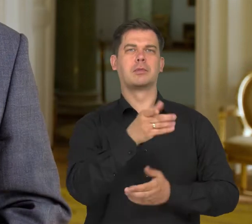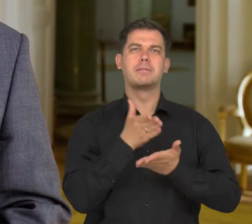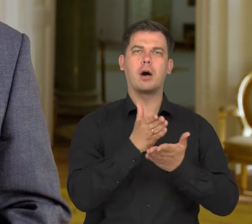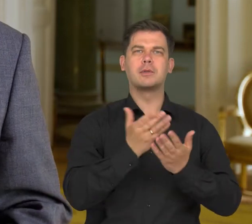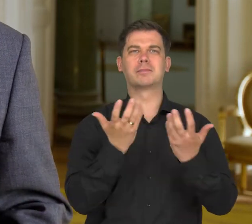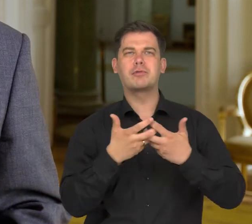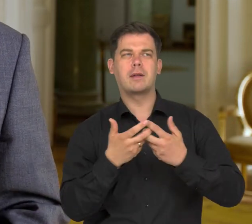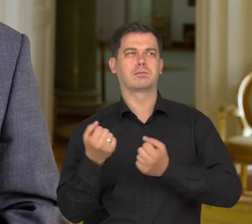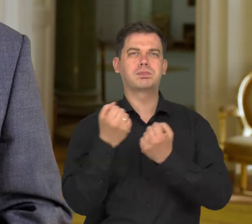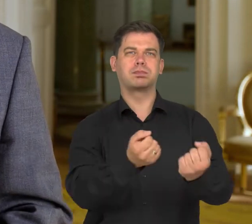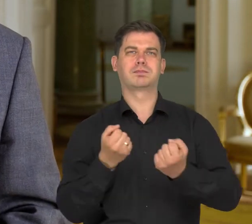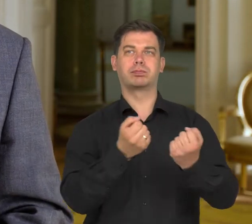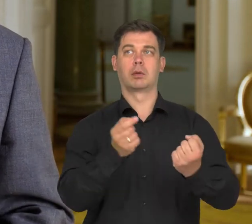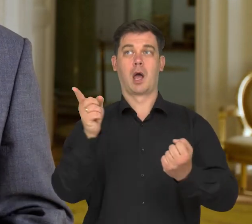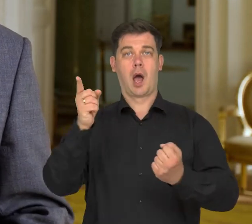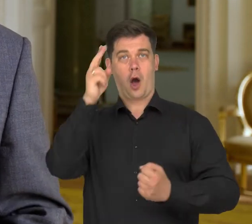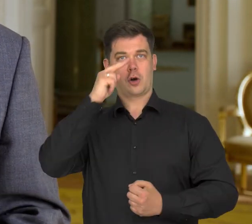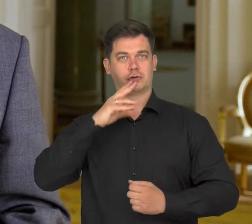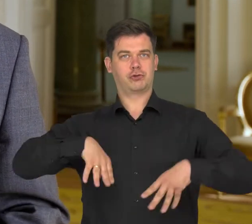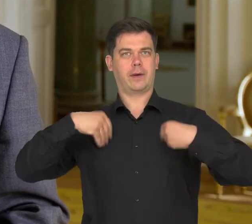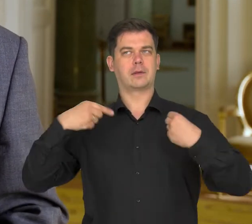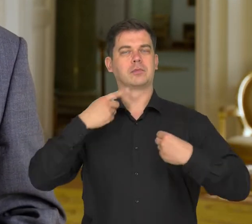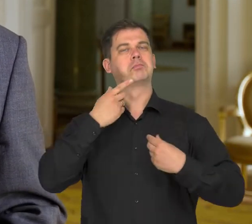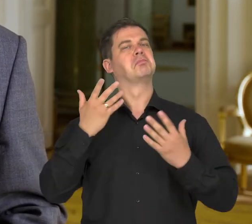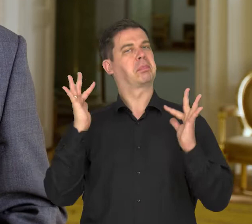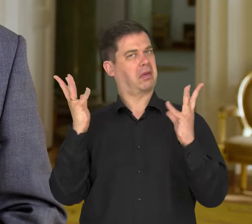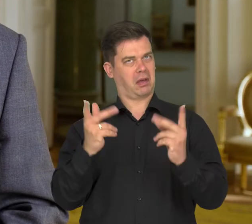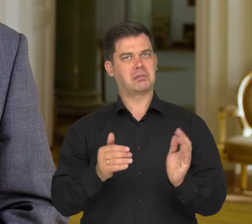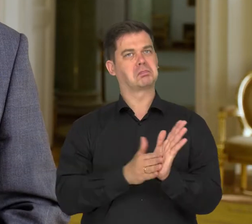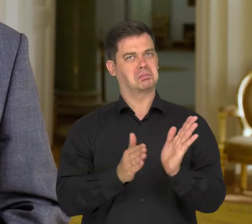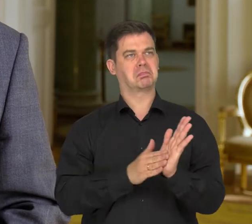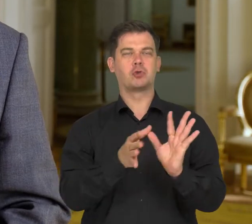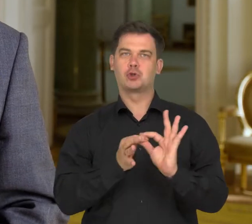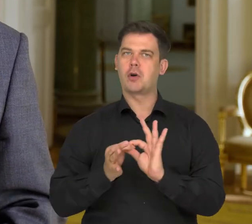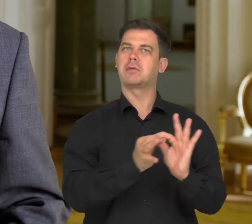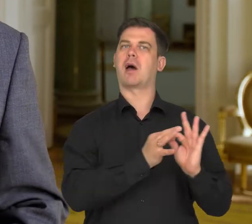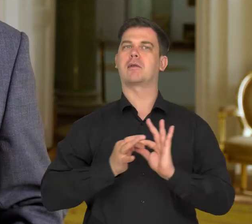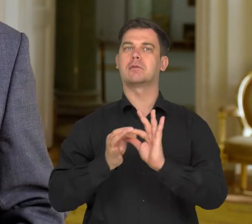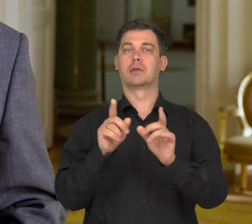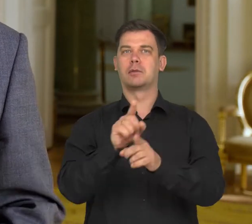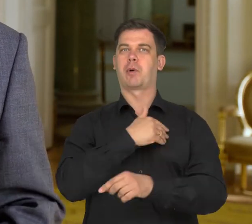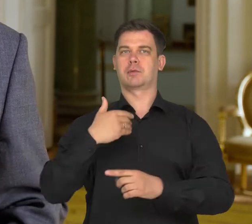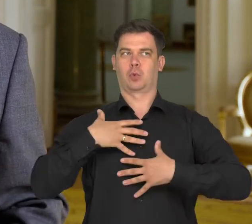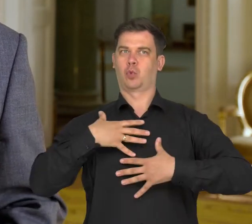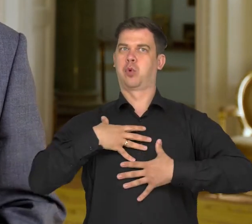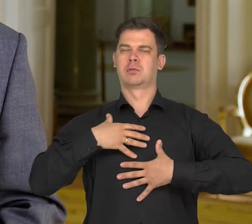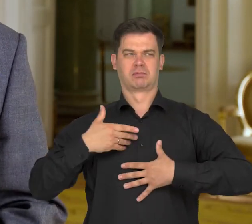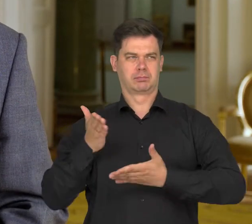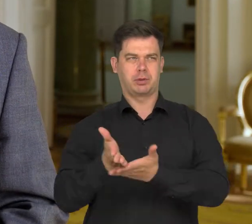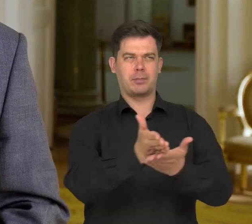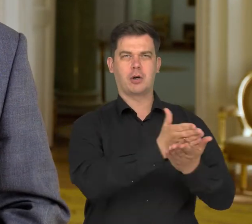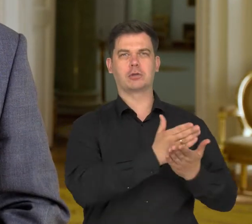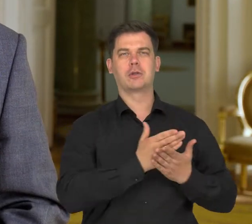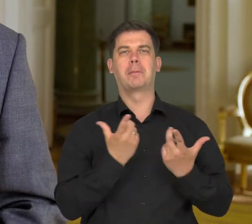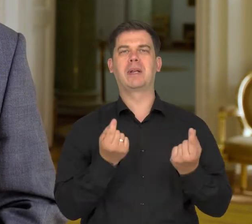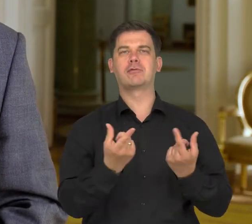sprzętowej. Ojciec Święty uznał te działania za wspaniały przejaw solidarności międzynarodowej oraz za przykład polskiego ducha pomocy bliźnim